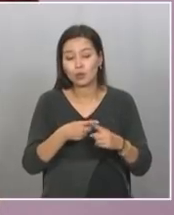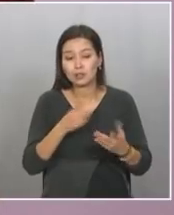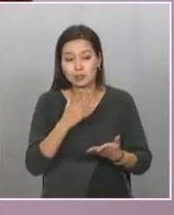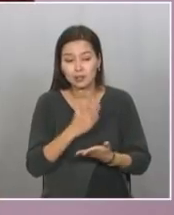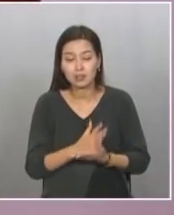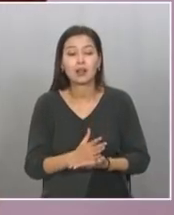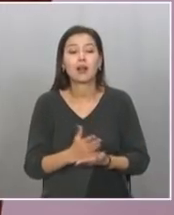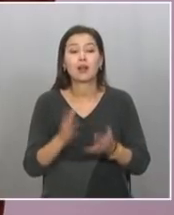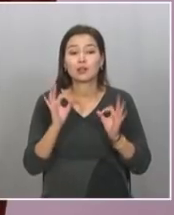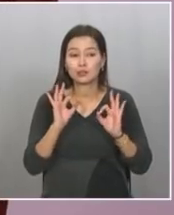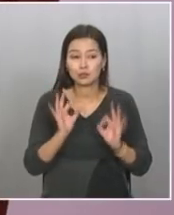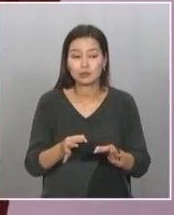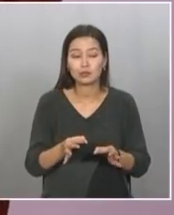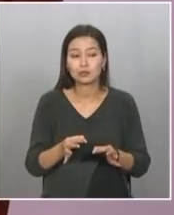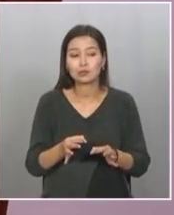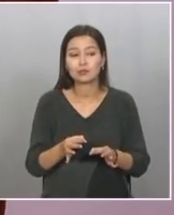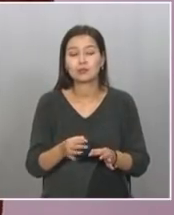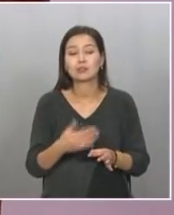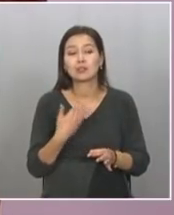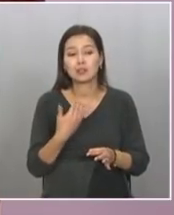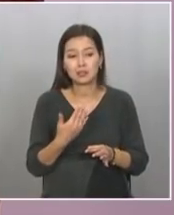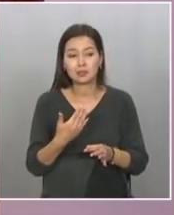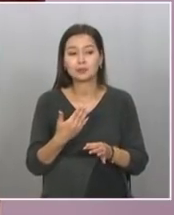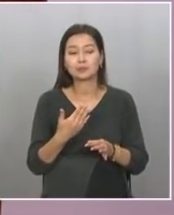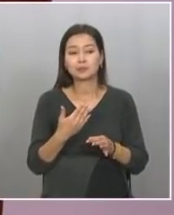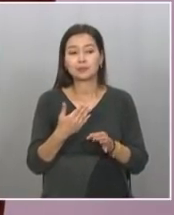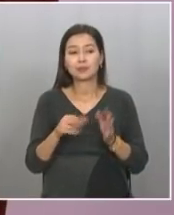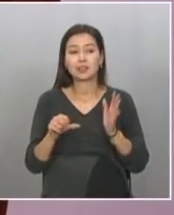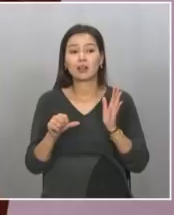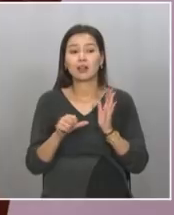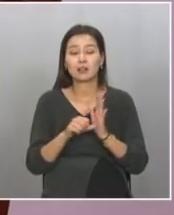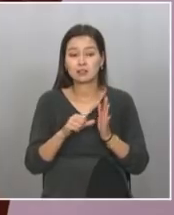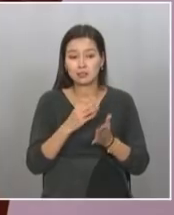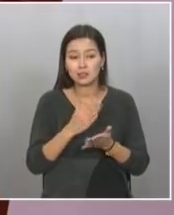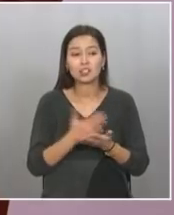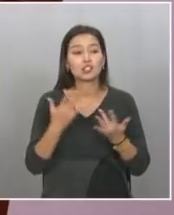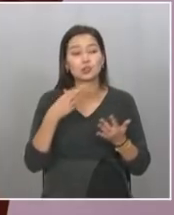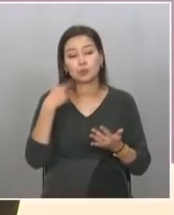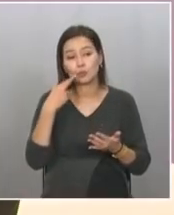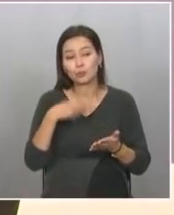дұрыс айтасындар, екі бірдей бөлікке бөлінген. Неше бөлігі боялған?